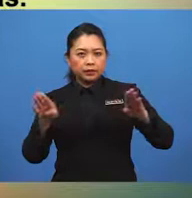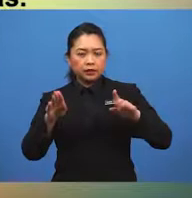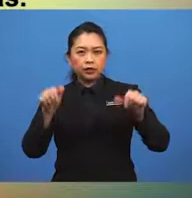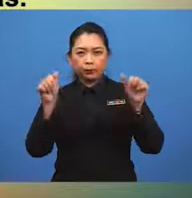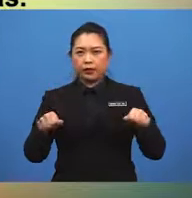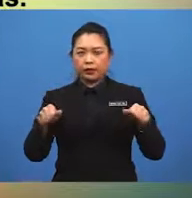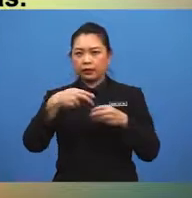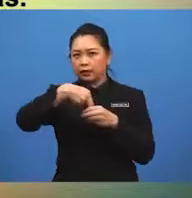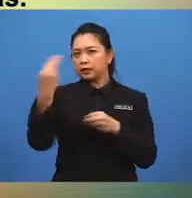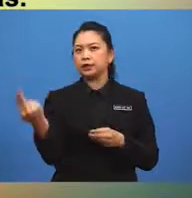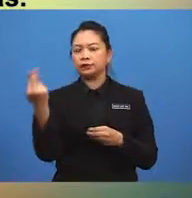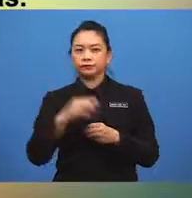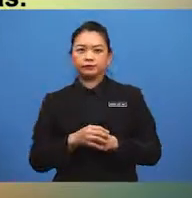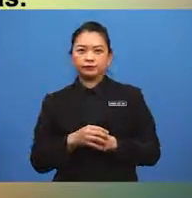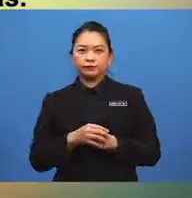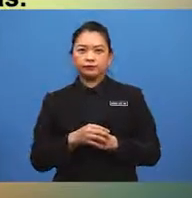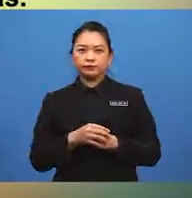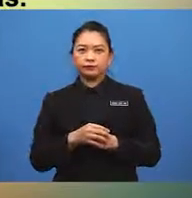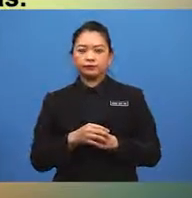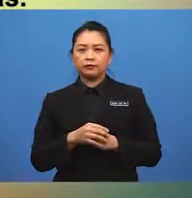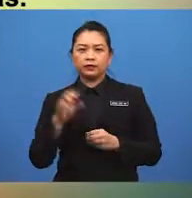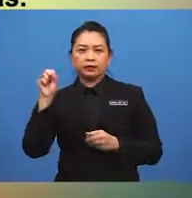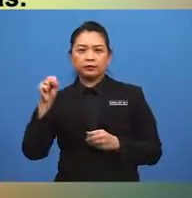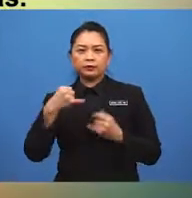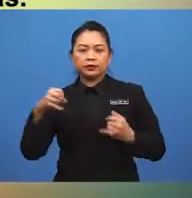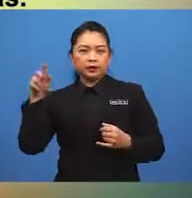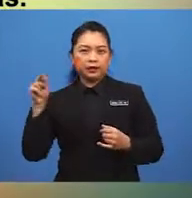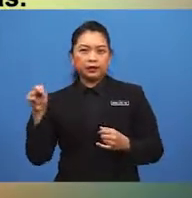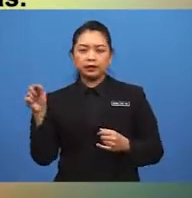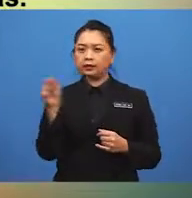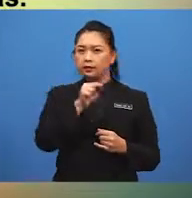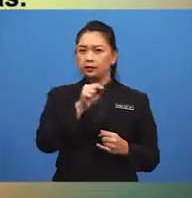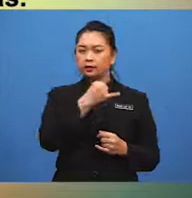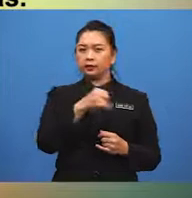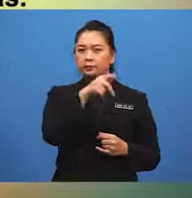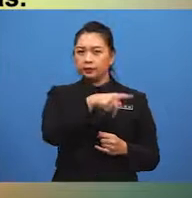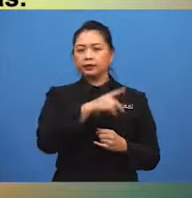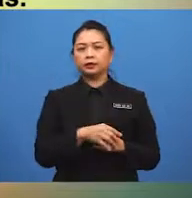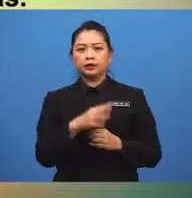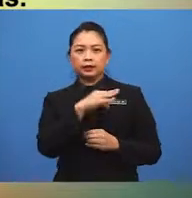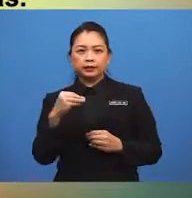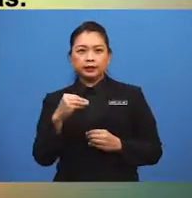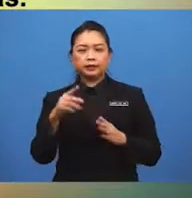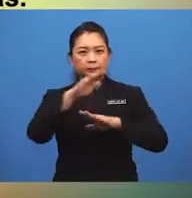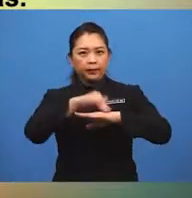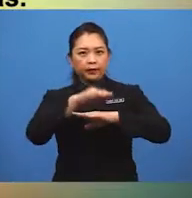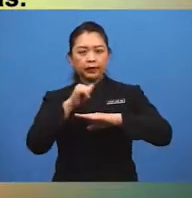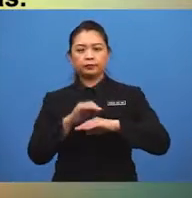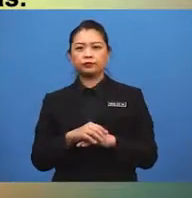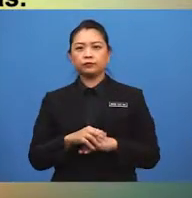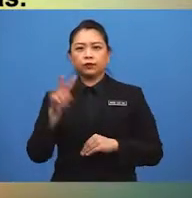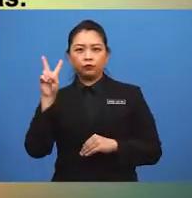keupayaan terhasil dari semikonduktor jenis N ke semikonduktor jenis P dan dipanggil